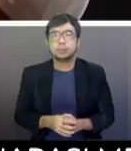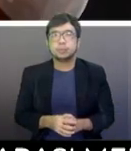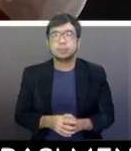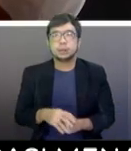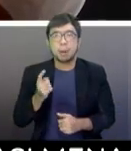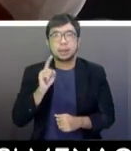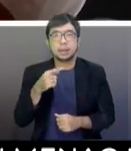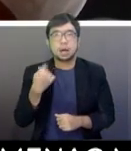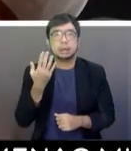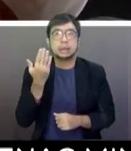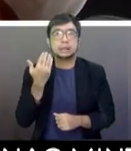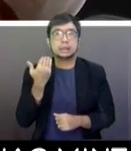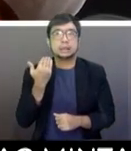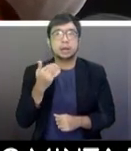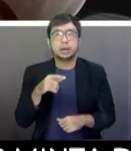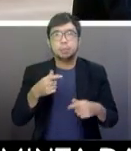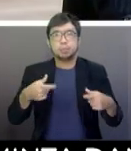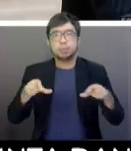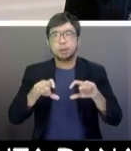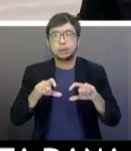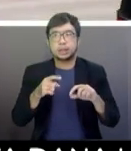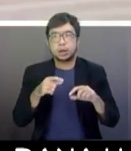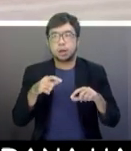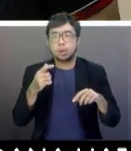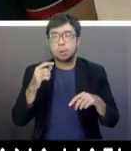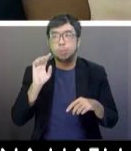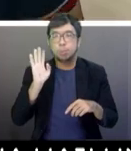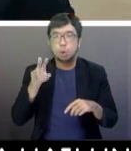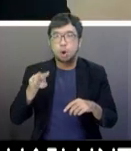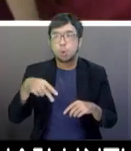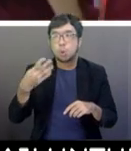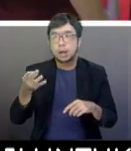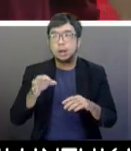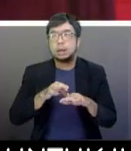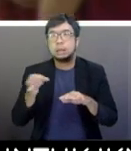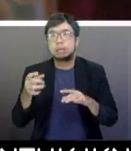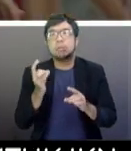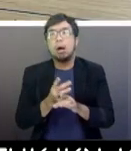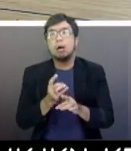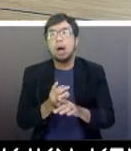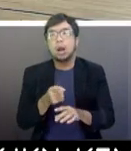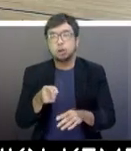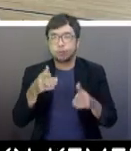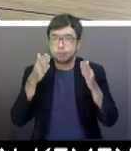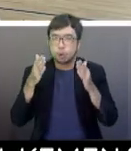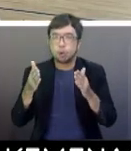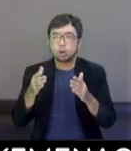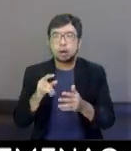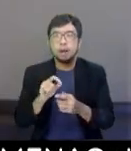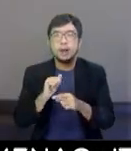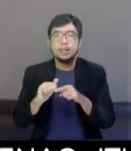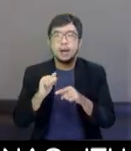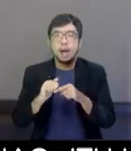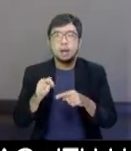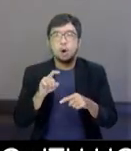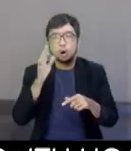waktu bola out kita mungkin gagal untuk lepas dari pressing terus, jadi mungkin itu yang lebih dilatih karena biar pemain ya lebih tenang